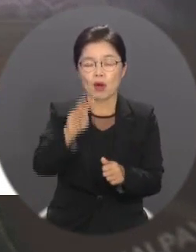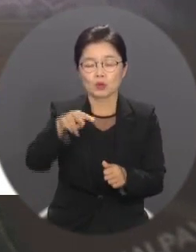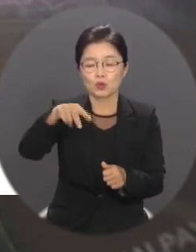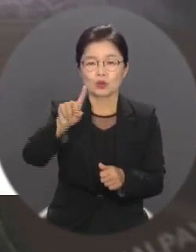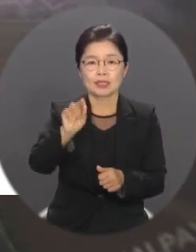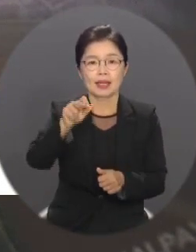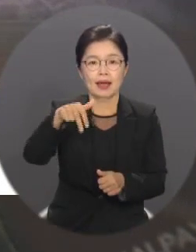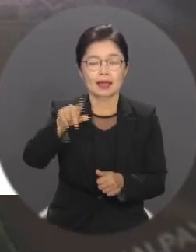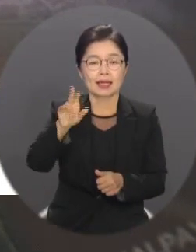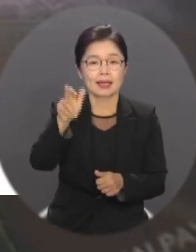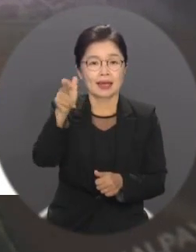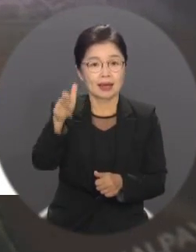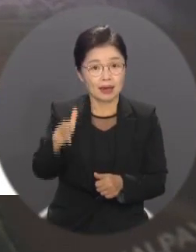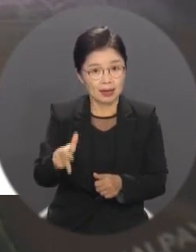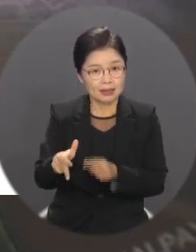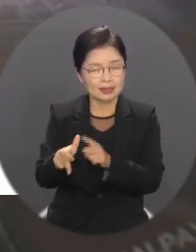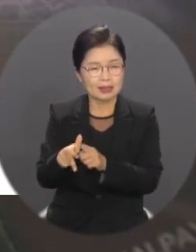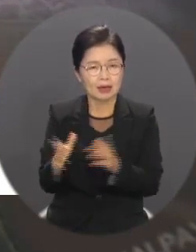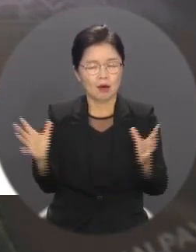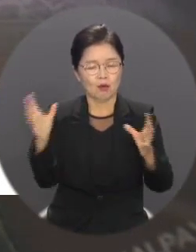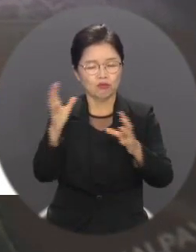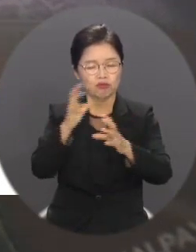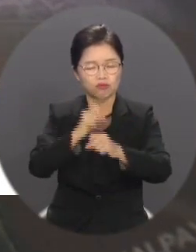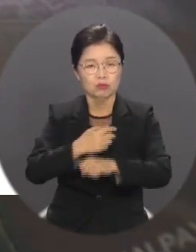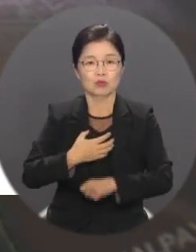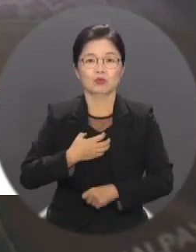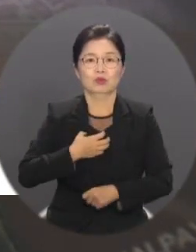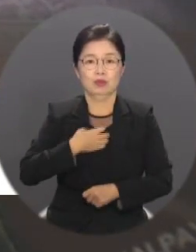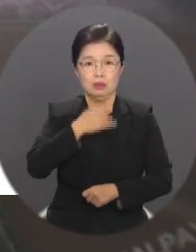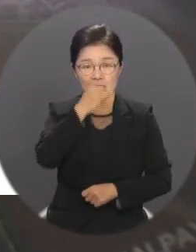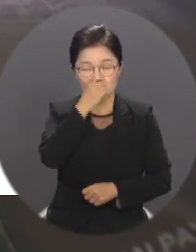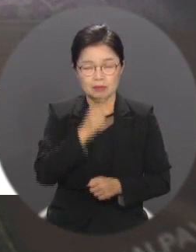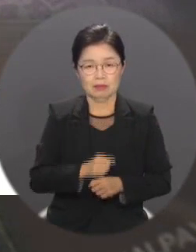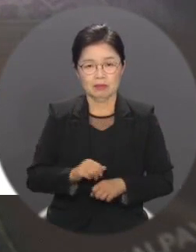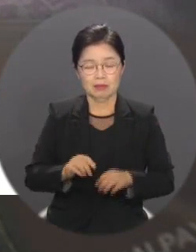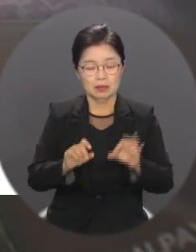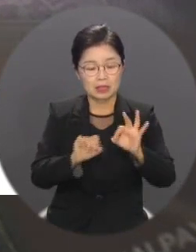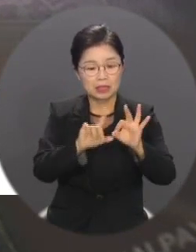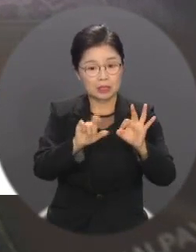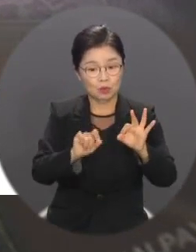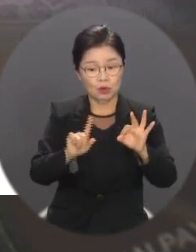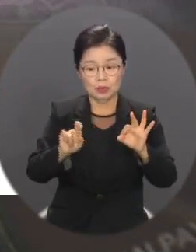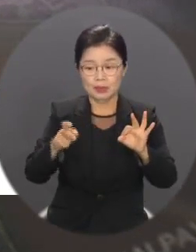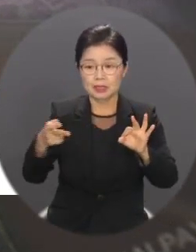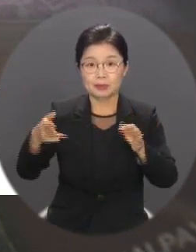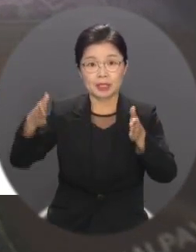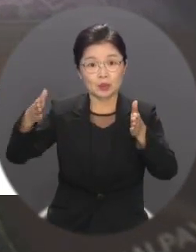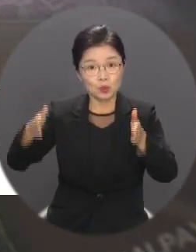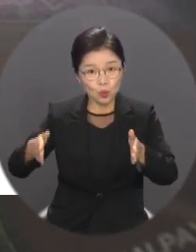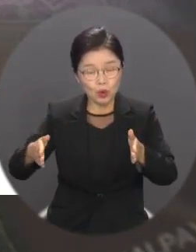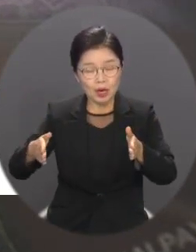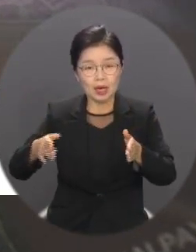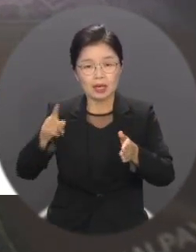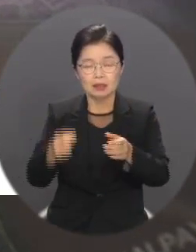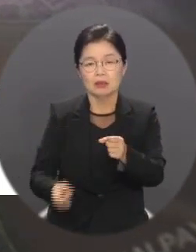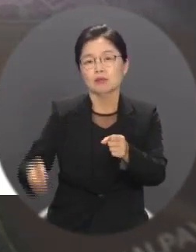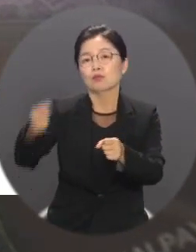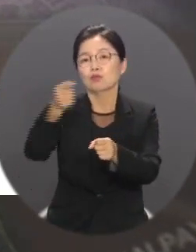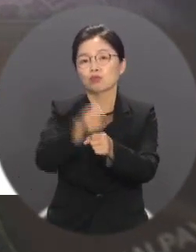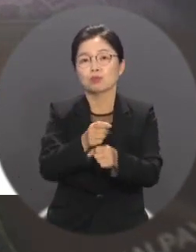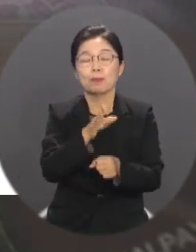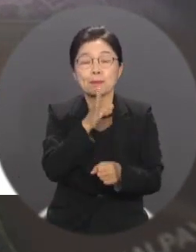카드 제도가 자칫 사라질 위기를 맞고 있습니다 당장 10월부터 석 달 동안 상생 카드 서비스가 다시